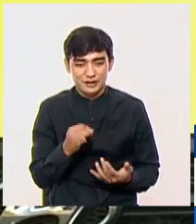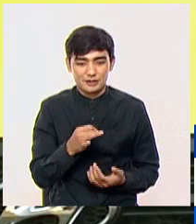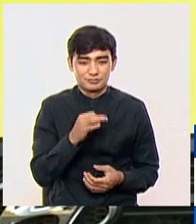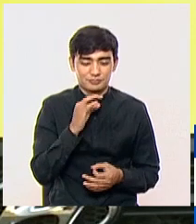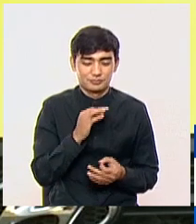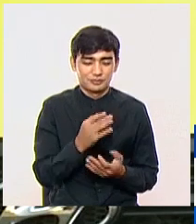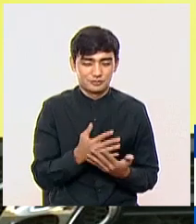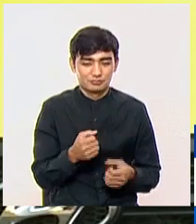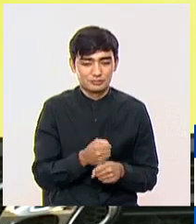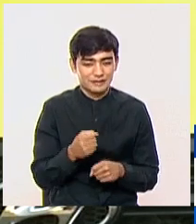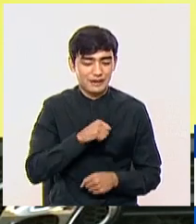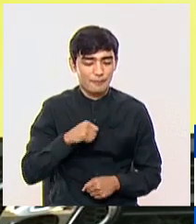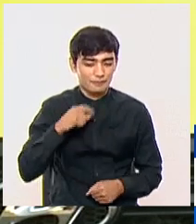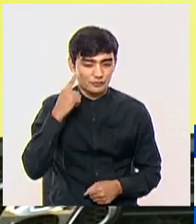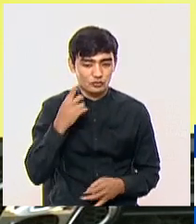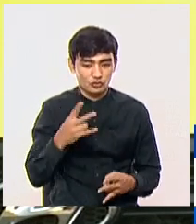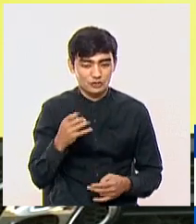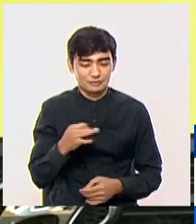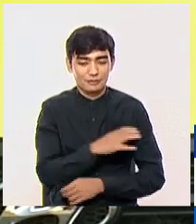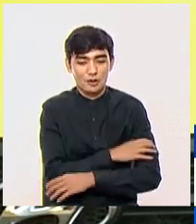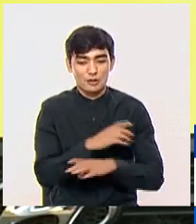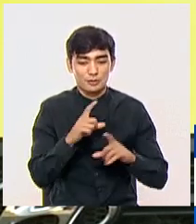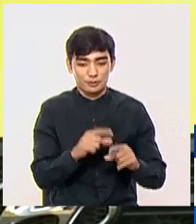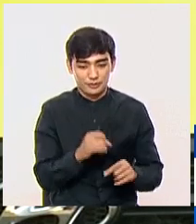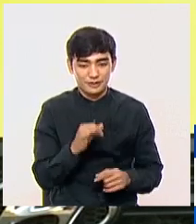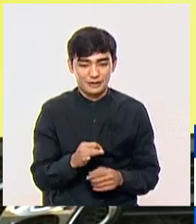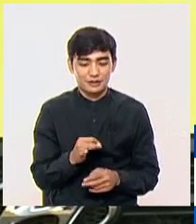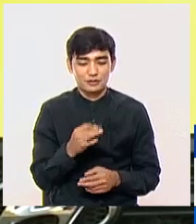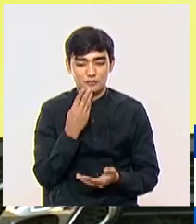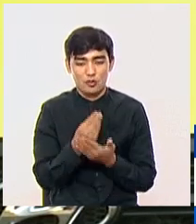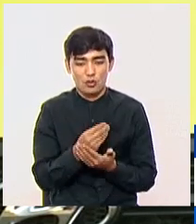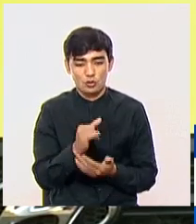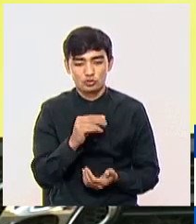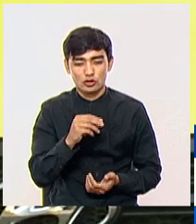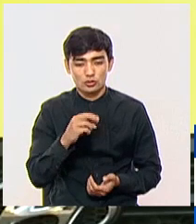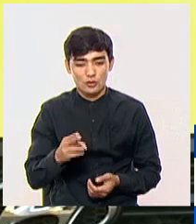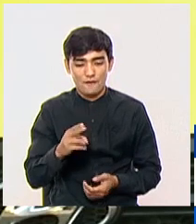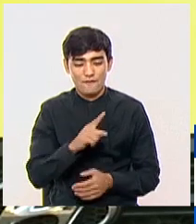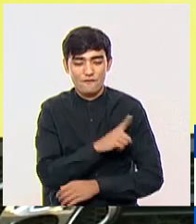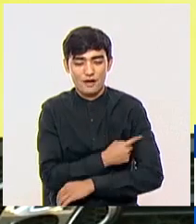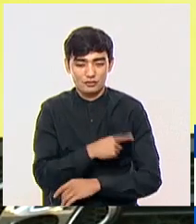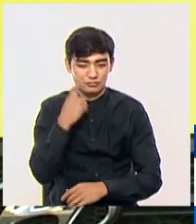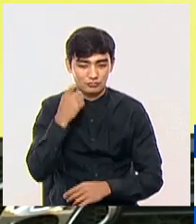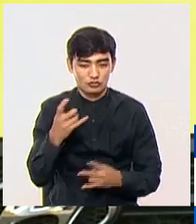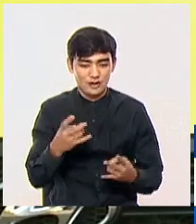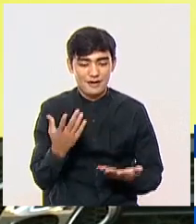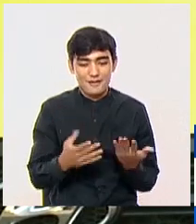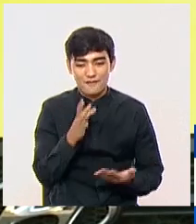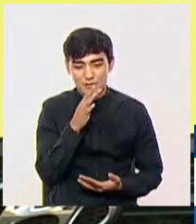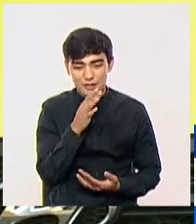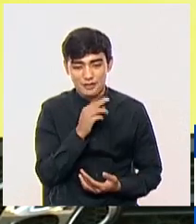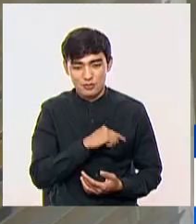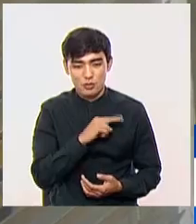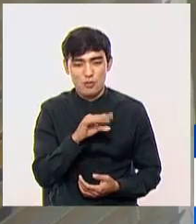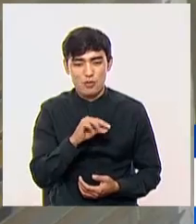препараты принять по снижению температуры, ну и обратиться к участковому врачу непосредственно, если это работает во время работы